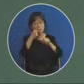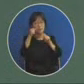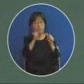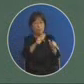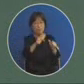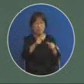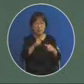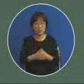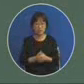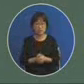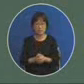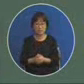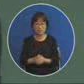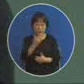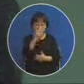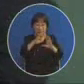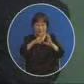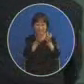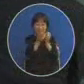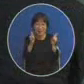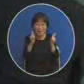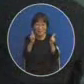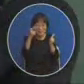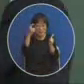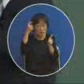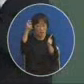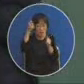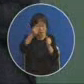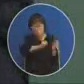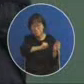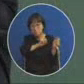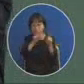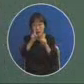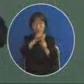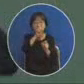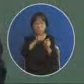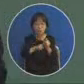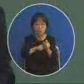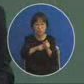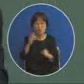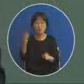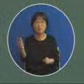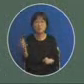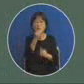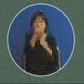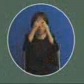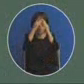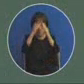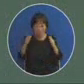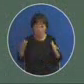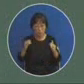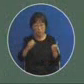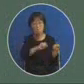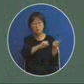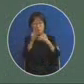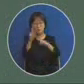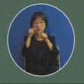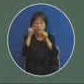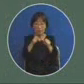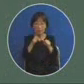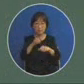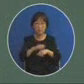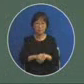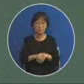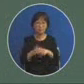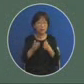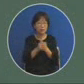하는 게 아닙니다. 이스라엘 민족 살리려고 이걸 얘기한 겁니다. God's not trying to receive something from the Israelites. He wanted to save the Israelites. That's why he tells them, commands them to